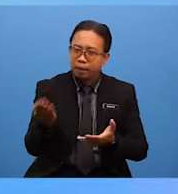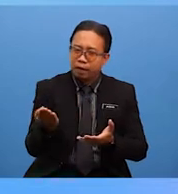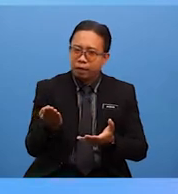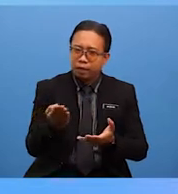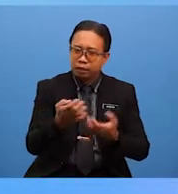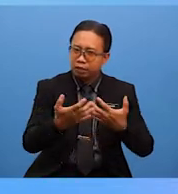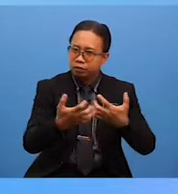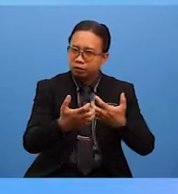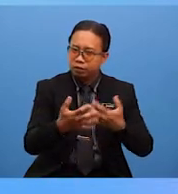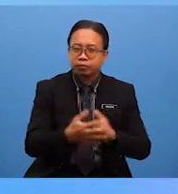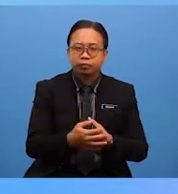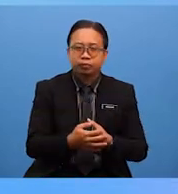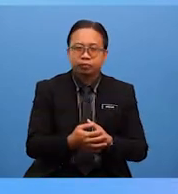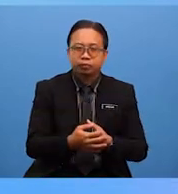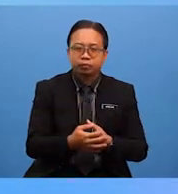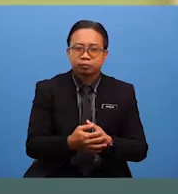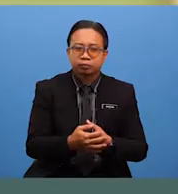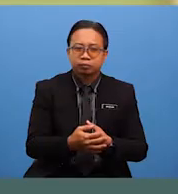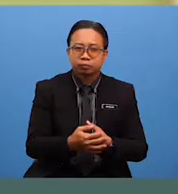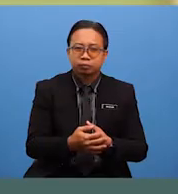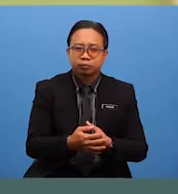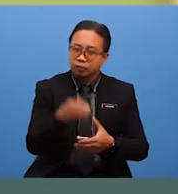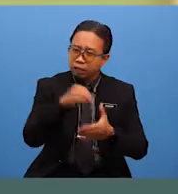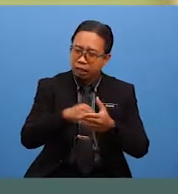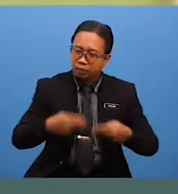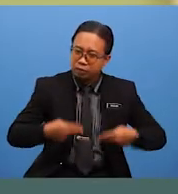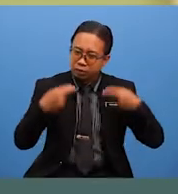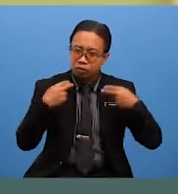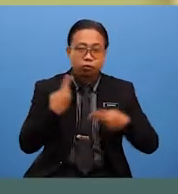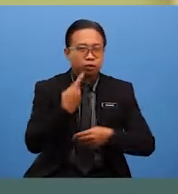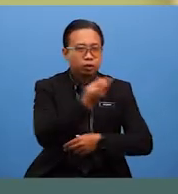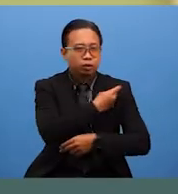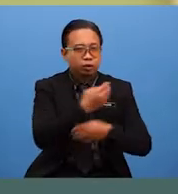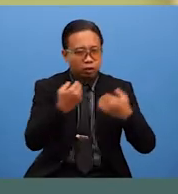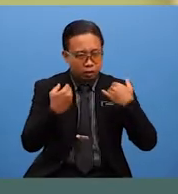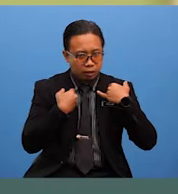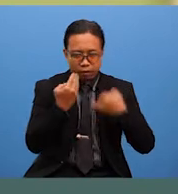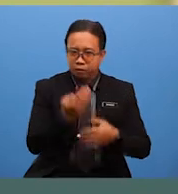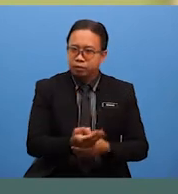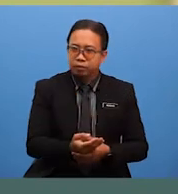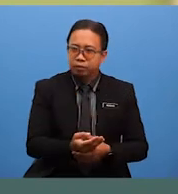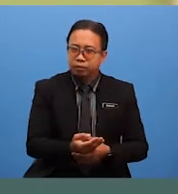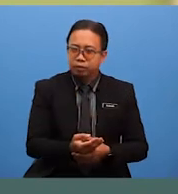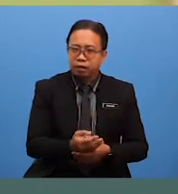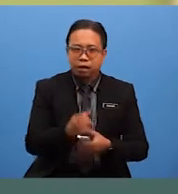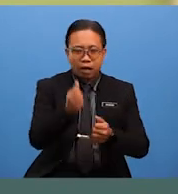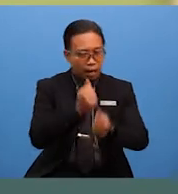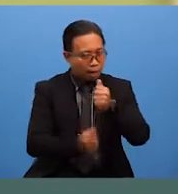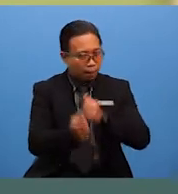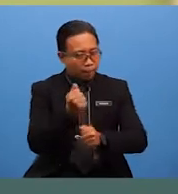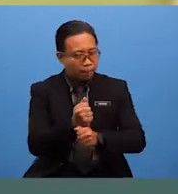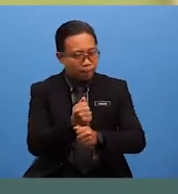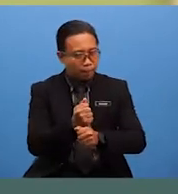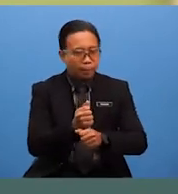pemanas udara dalam kehidupan kita terdapat beberapa fenomena alam yang